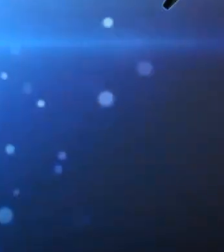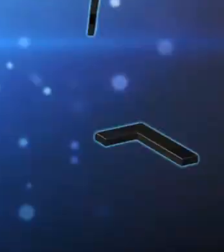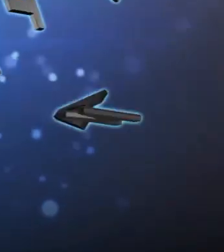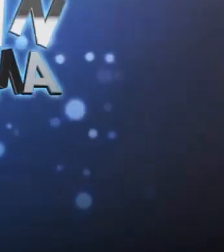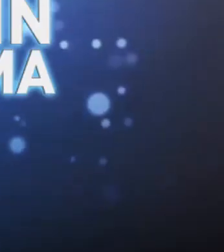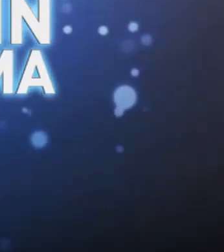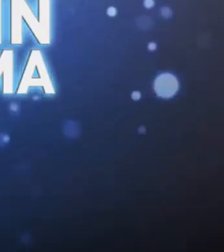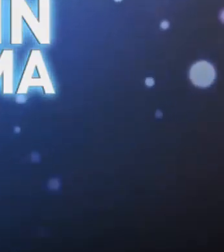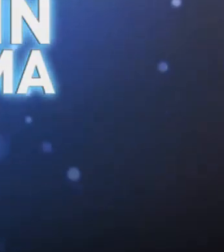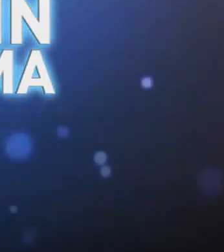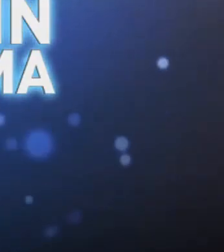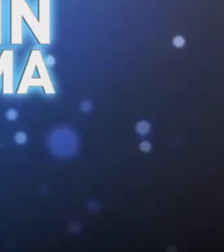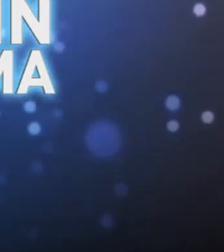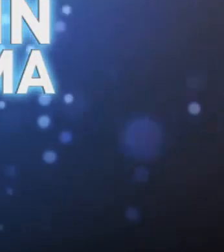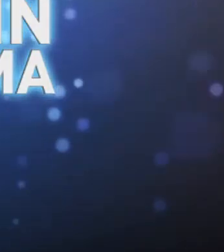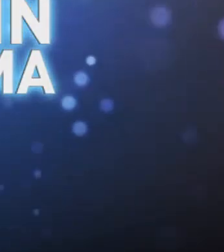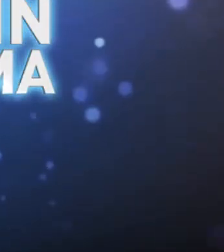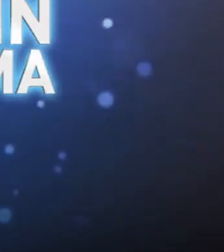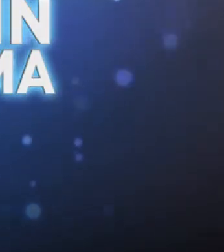Hai